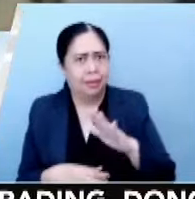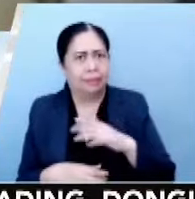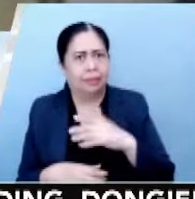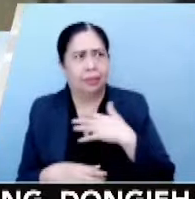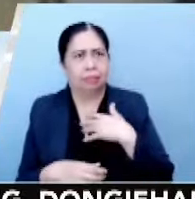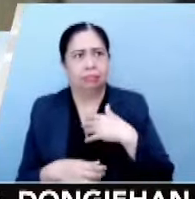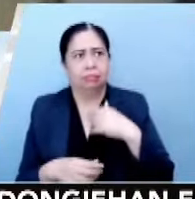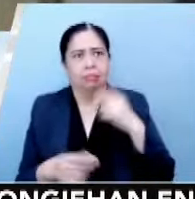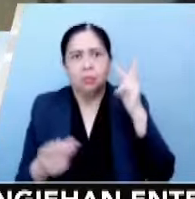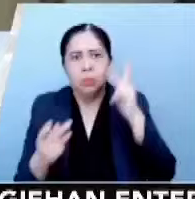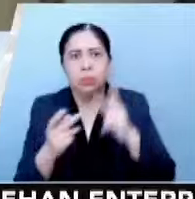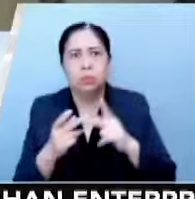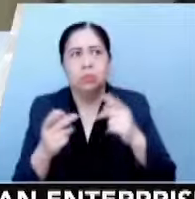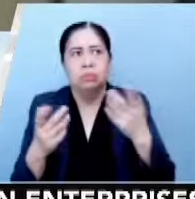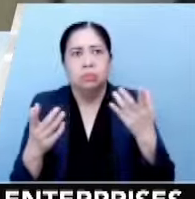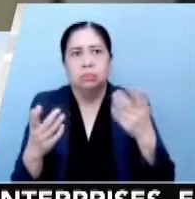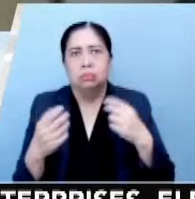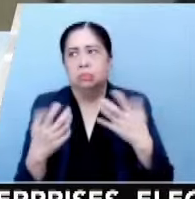na